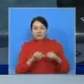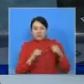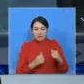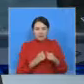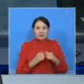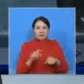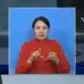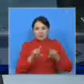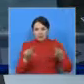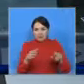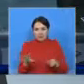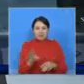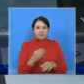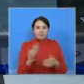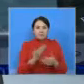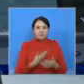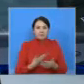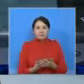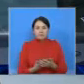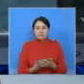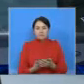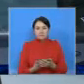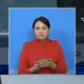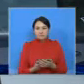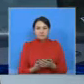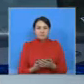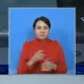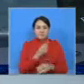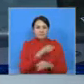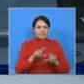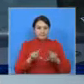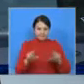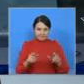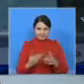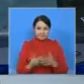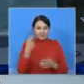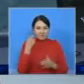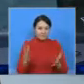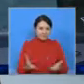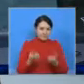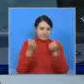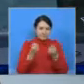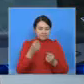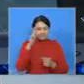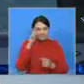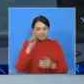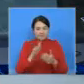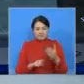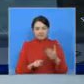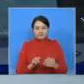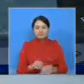кардиоцентр. Соның бәрі біздің медицина сапасын көтереді деп есептеймін